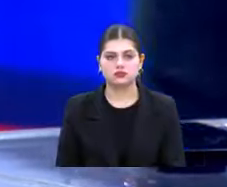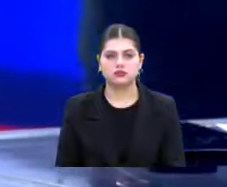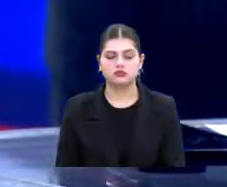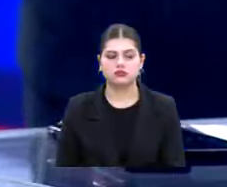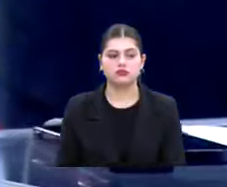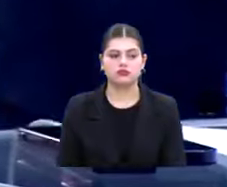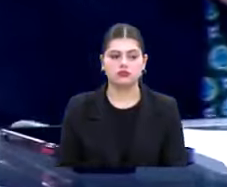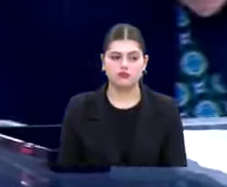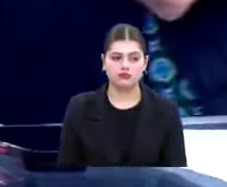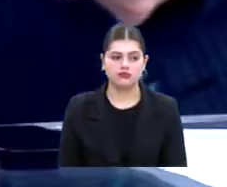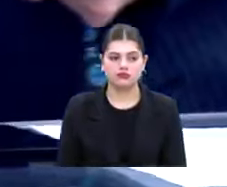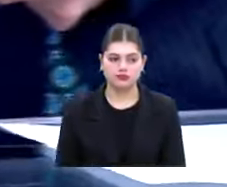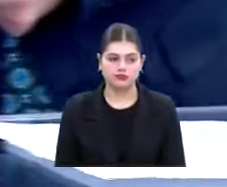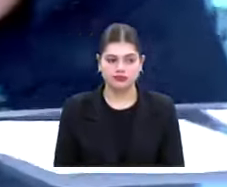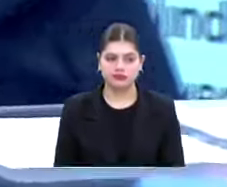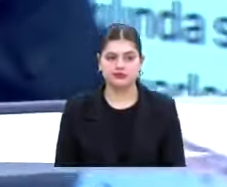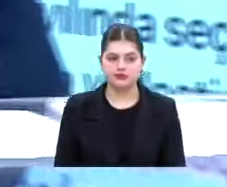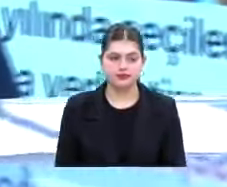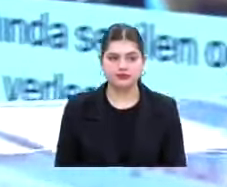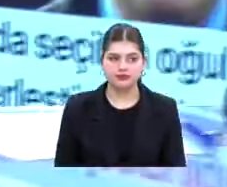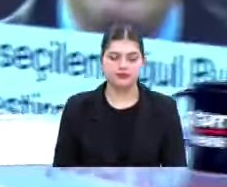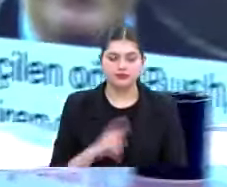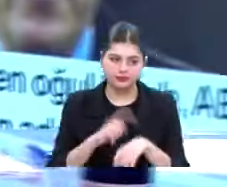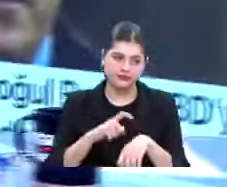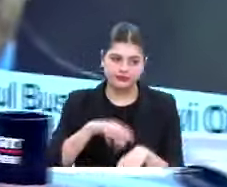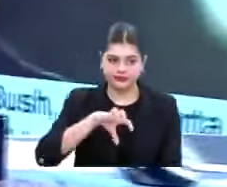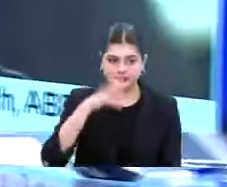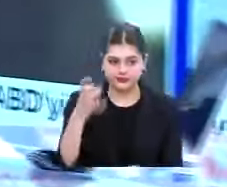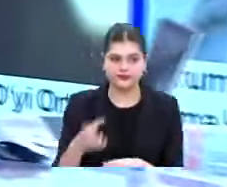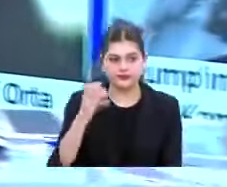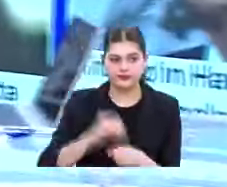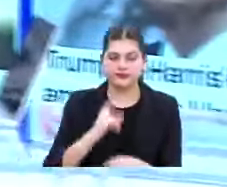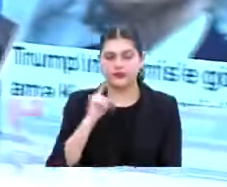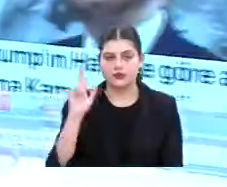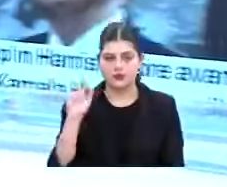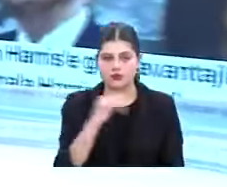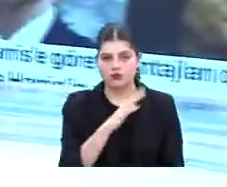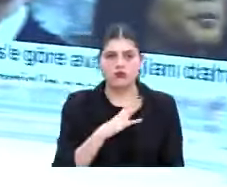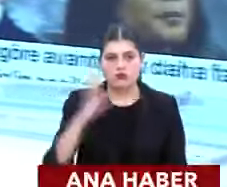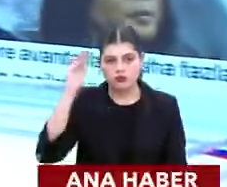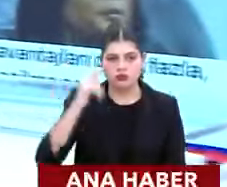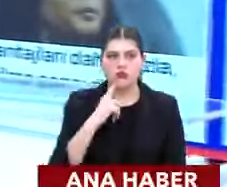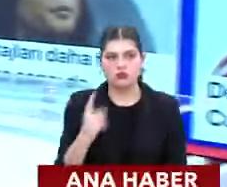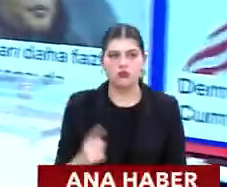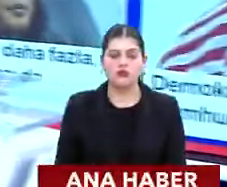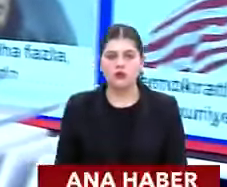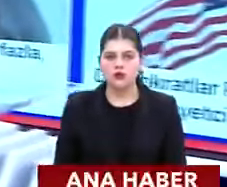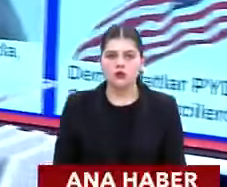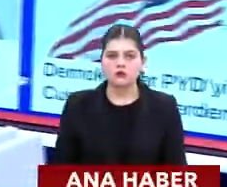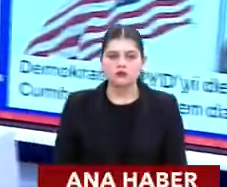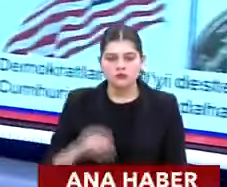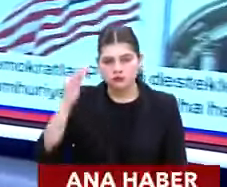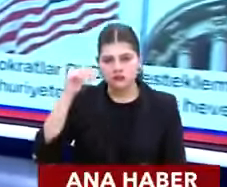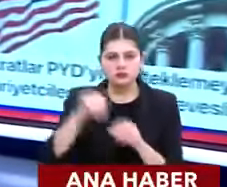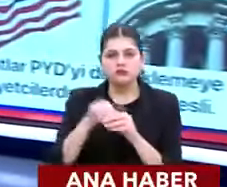Evet saatin tiktakları zamanın taktikleri dedik Efendim ve Kum saatini çevirdik sırada Yine bir grafiğimiz var ABD Pardon Efendim